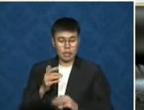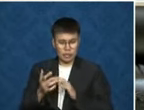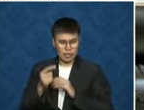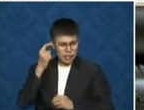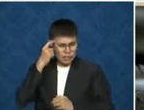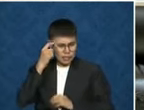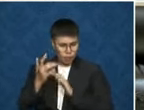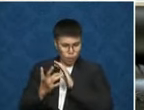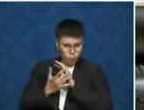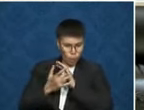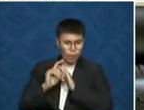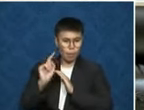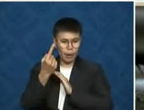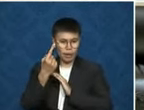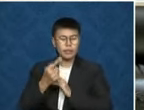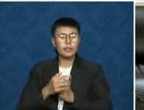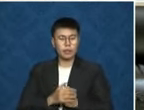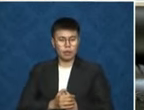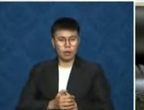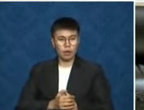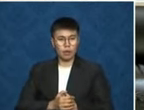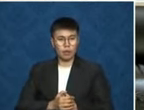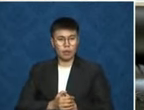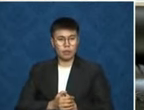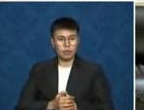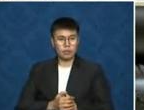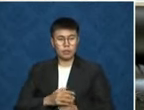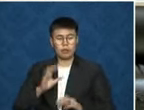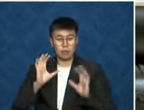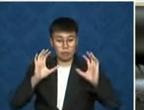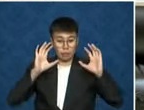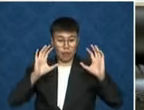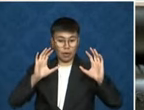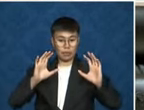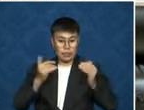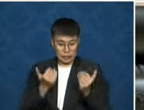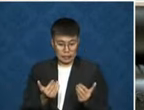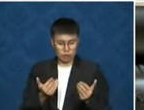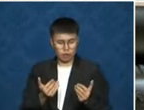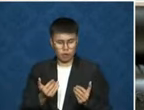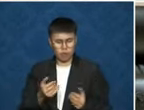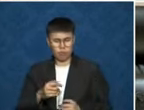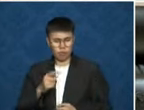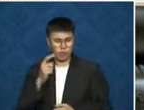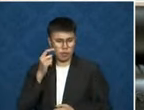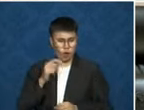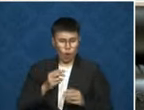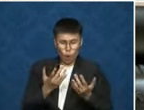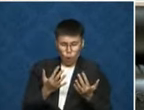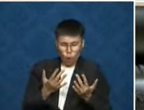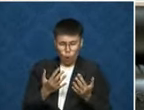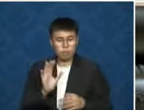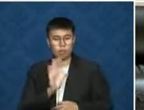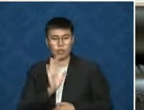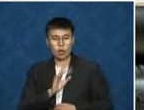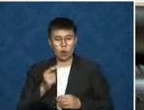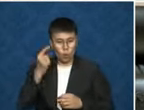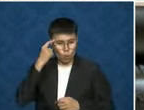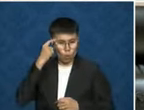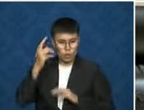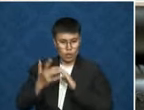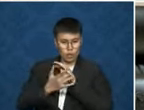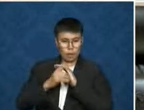ดิษฐ์ค่ะไม่ว่าอย่างไรก็ตามท่านประธานคะรัฐบาลชุดนี้ไม่ได้นิ่งนอนใจและรู้ดีว่าเทคโนโลยีปัญญา